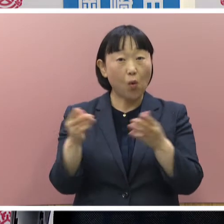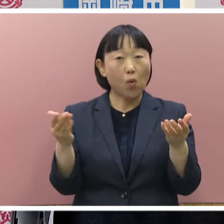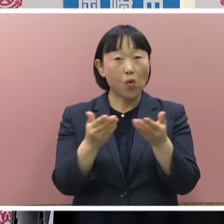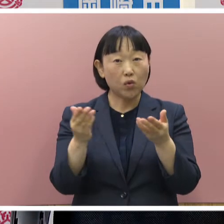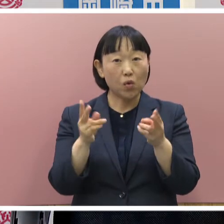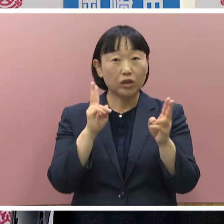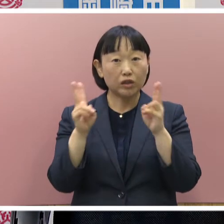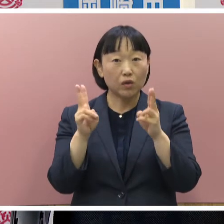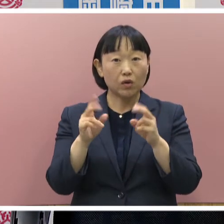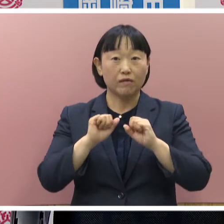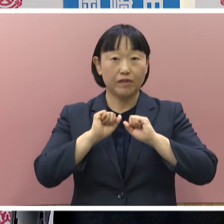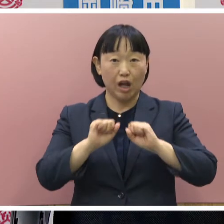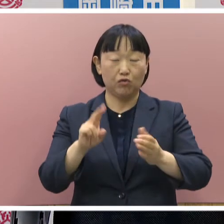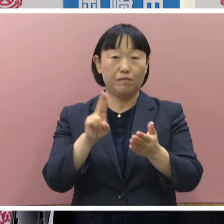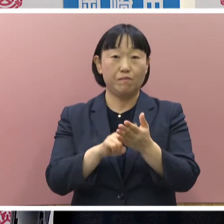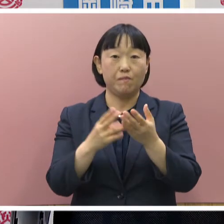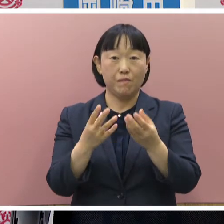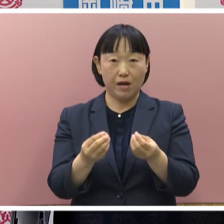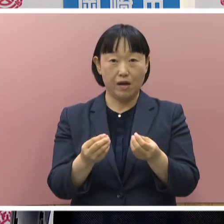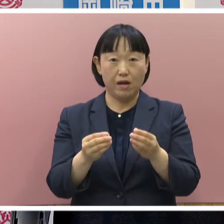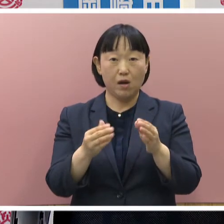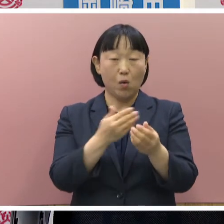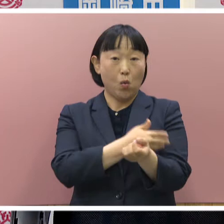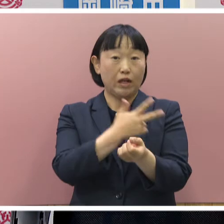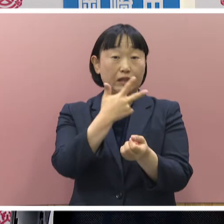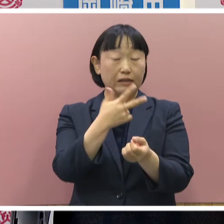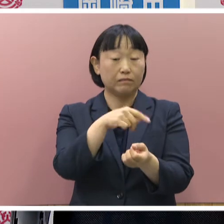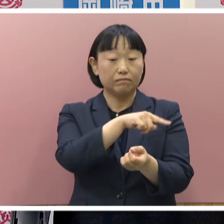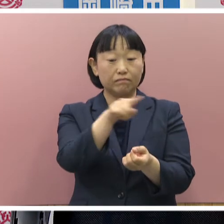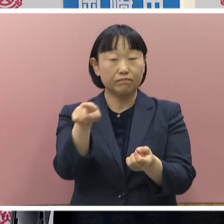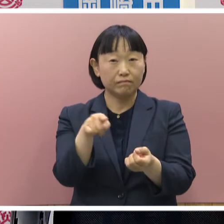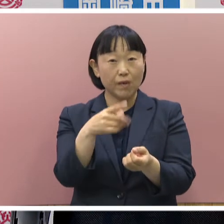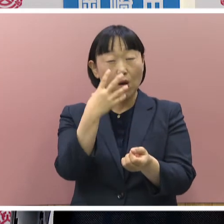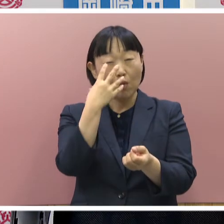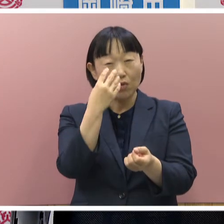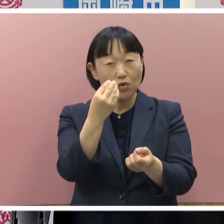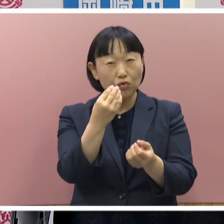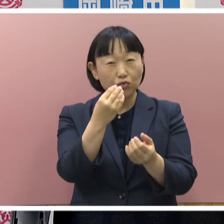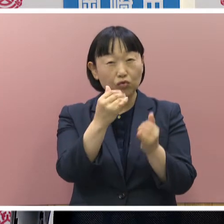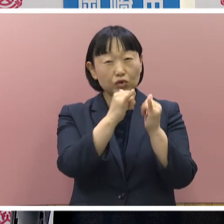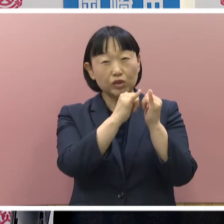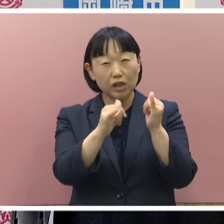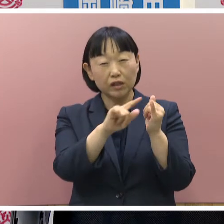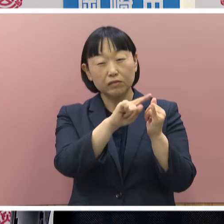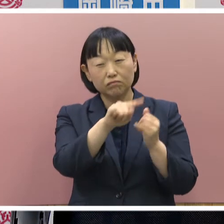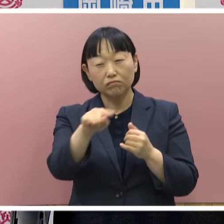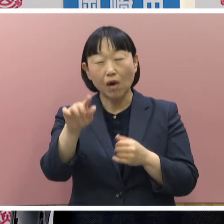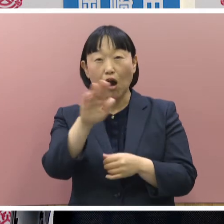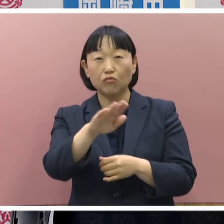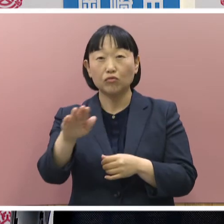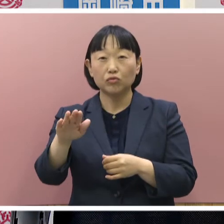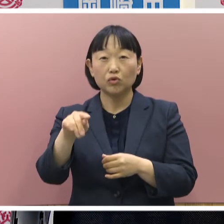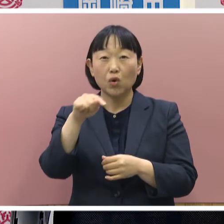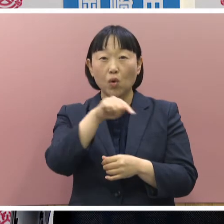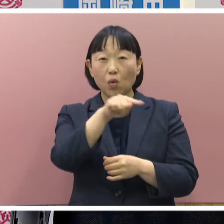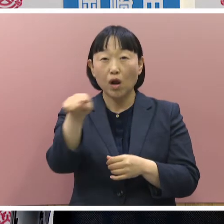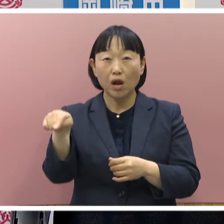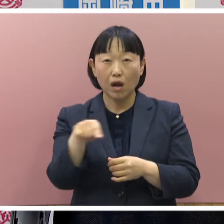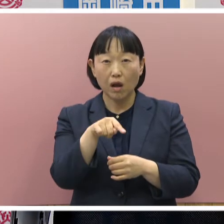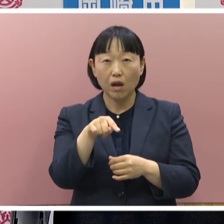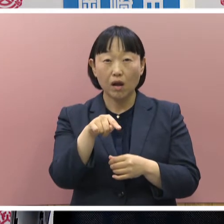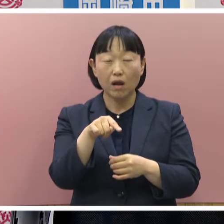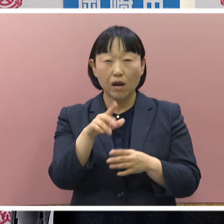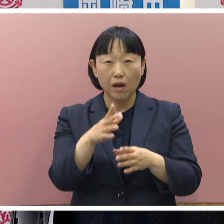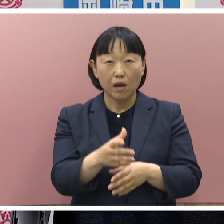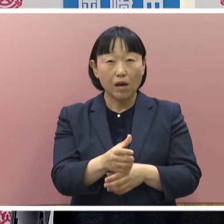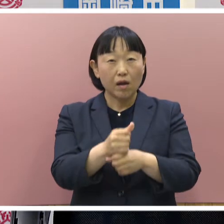施に至ったものです。本市には魅力的な歴史資源が数多くありながら、それらの資源が一つの観光